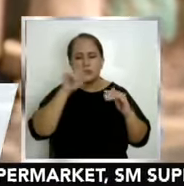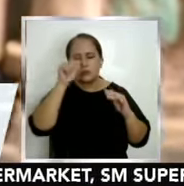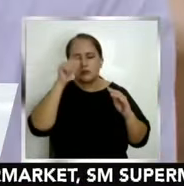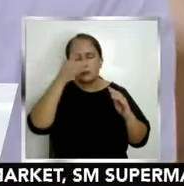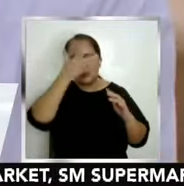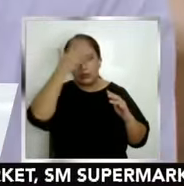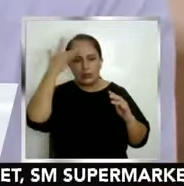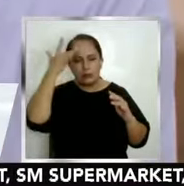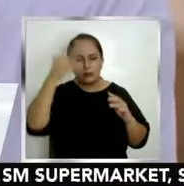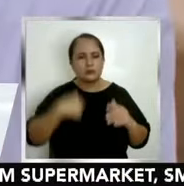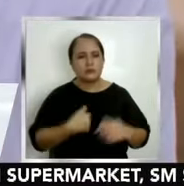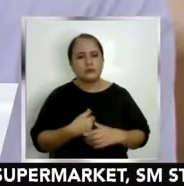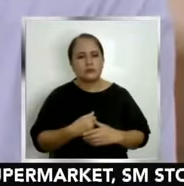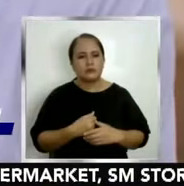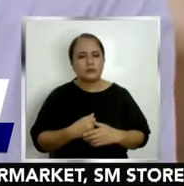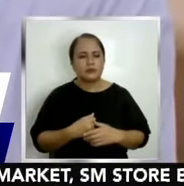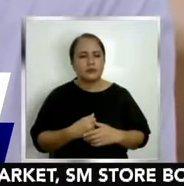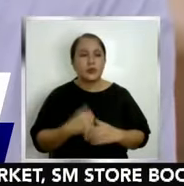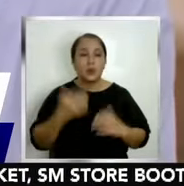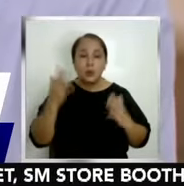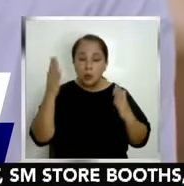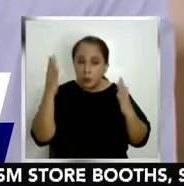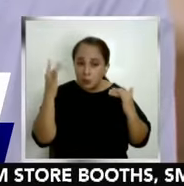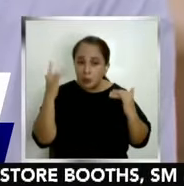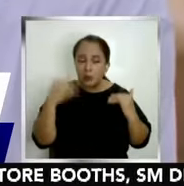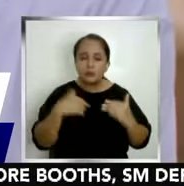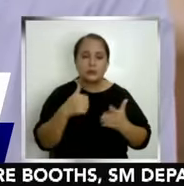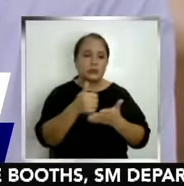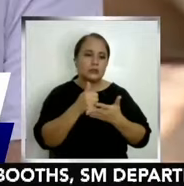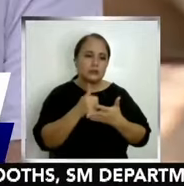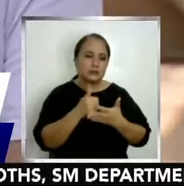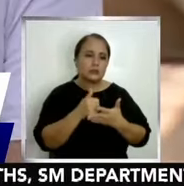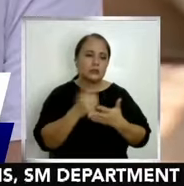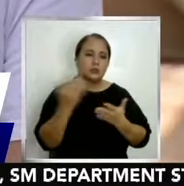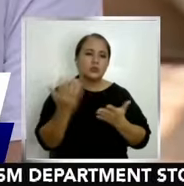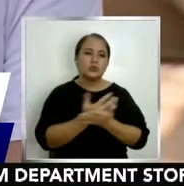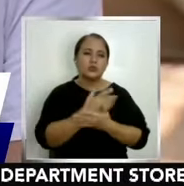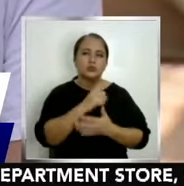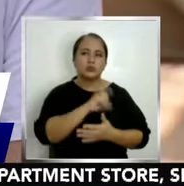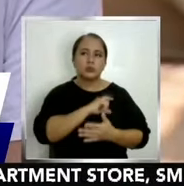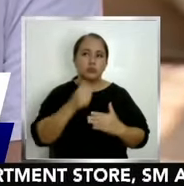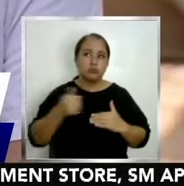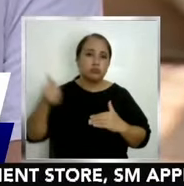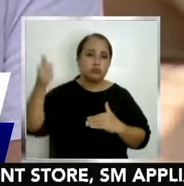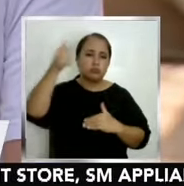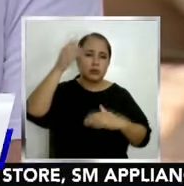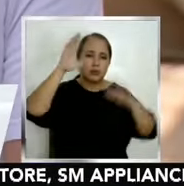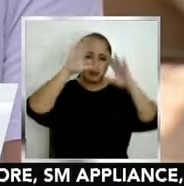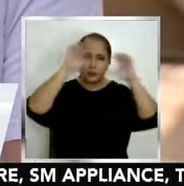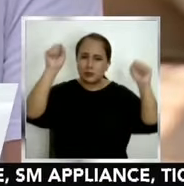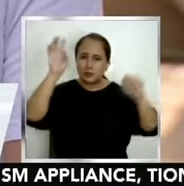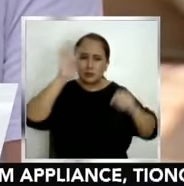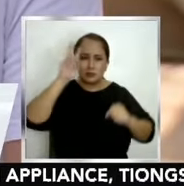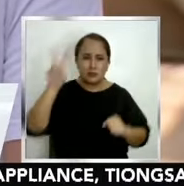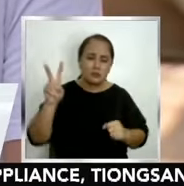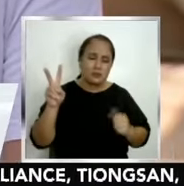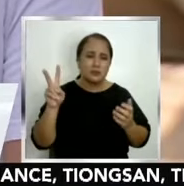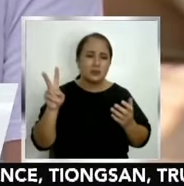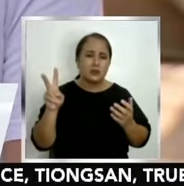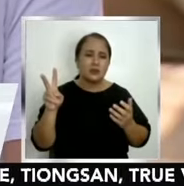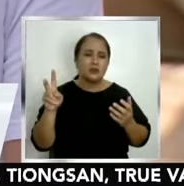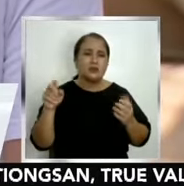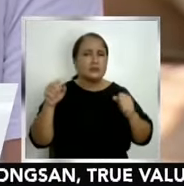ipinaglalaban. Sana nga yung matulungan kami ng bagong PNP chief, Pangulong Bongbong, na sana